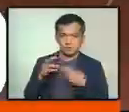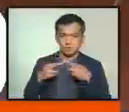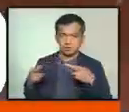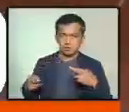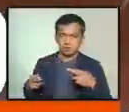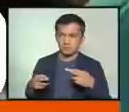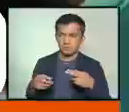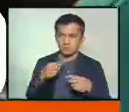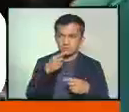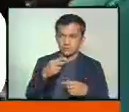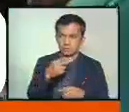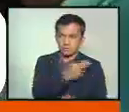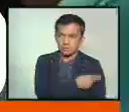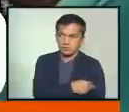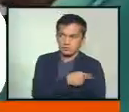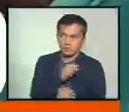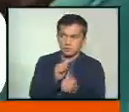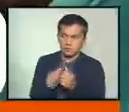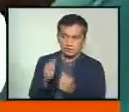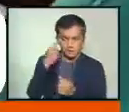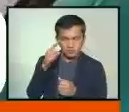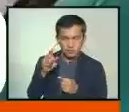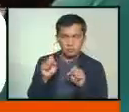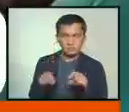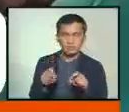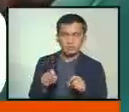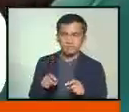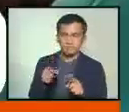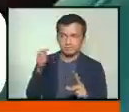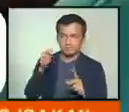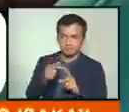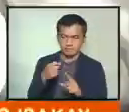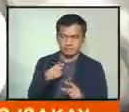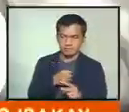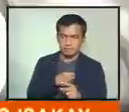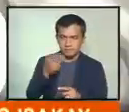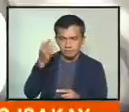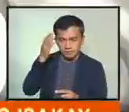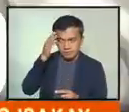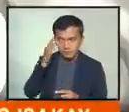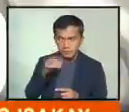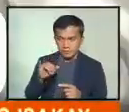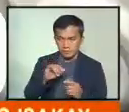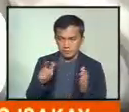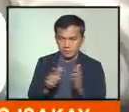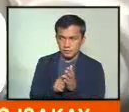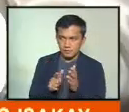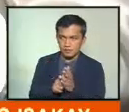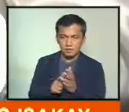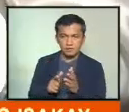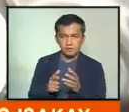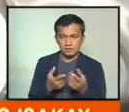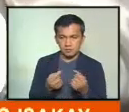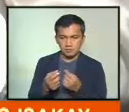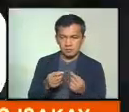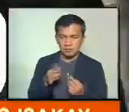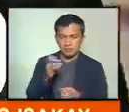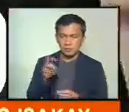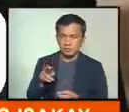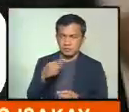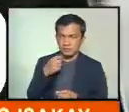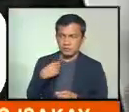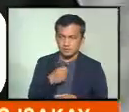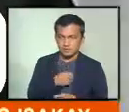Committee ang umunoy hospital pass for sale. Target daw ng Senado na malaman ang mga illegal na kalakaran sa BuCor. Sabi naman ni